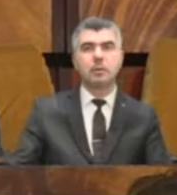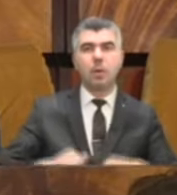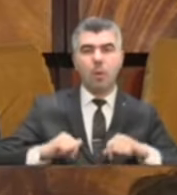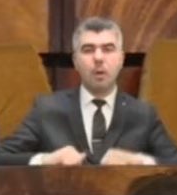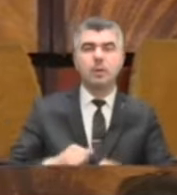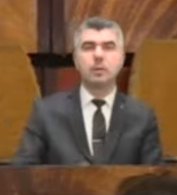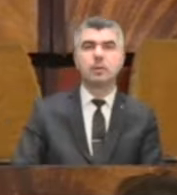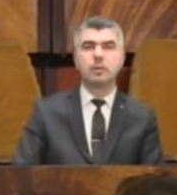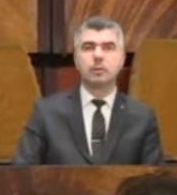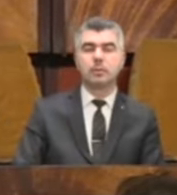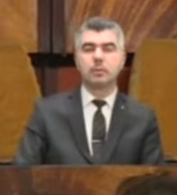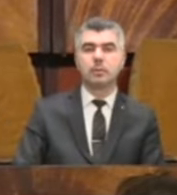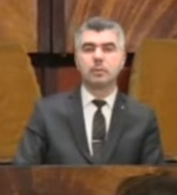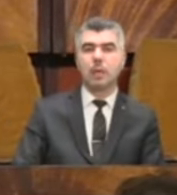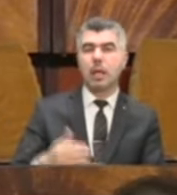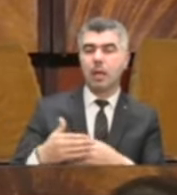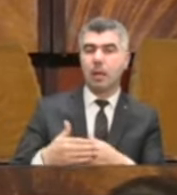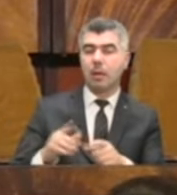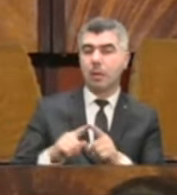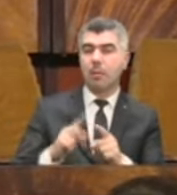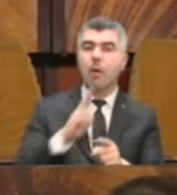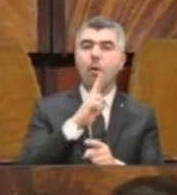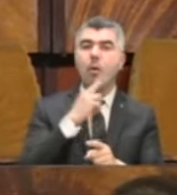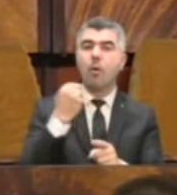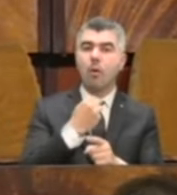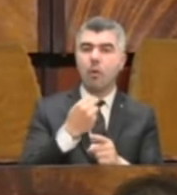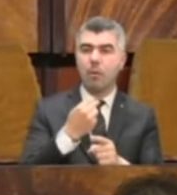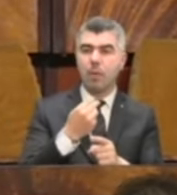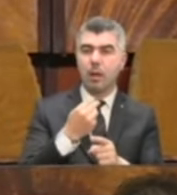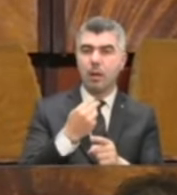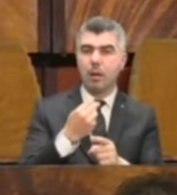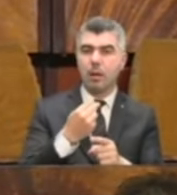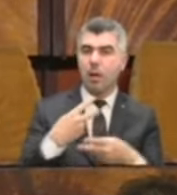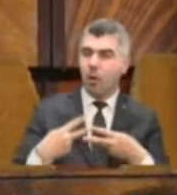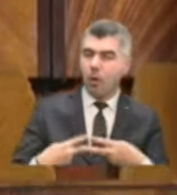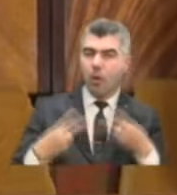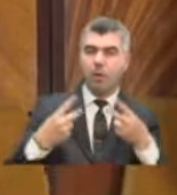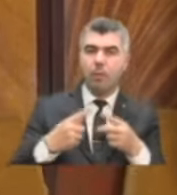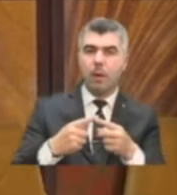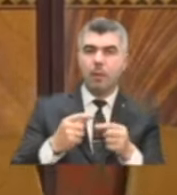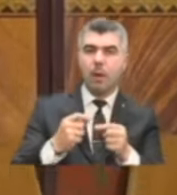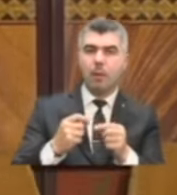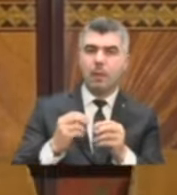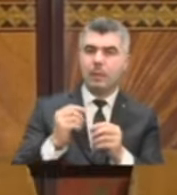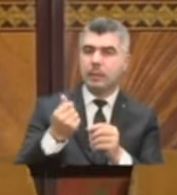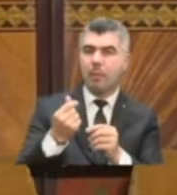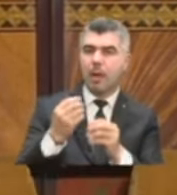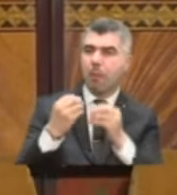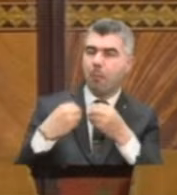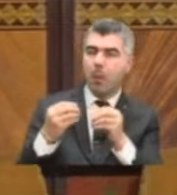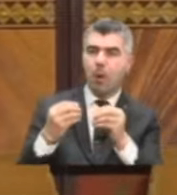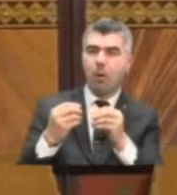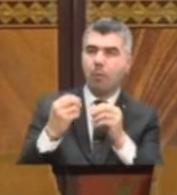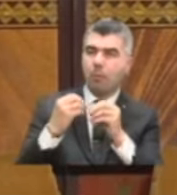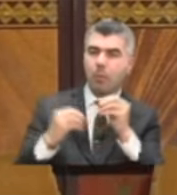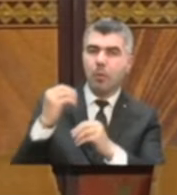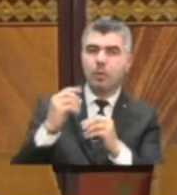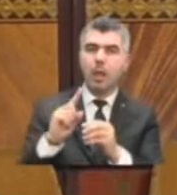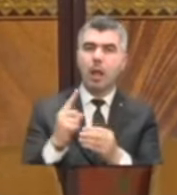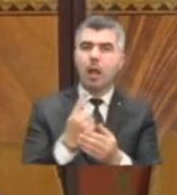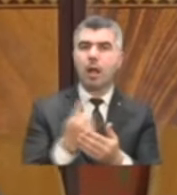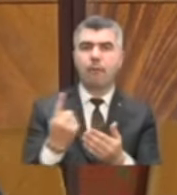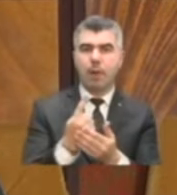الوزيرة، قدمت الحكومة مؤخرا على ازدياد في سعر غاز البوتان 10 دراهم نسبة